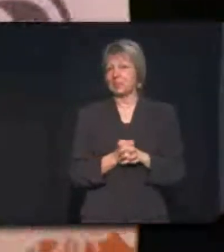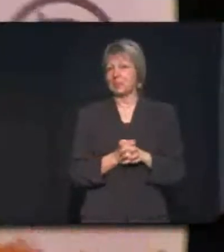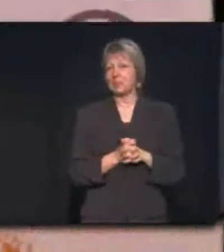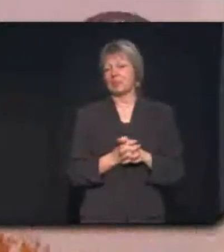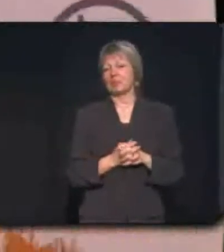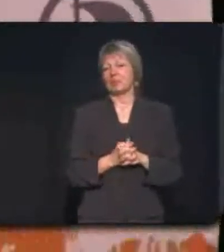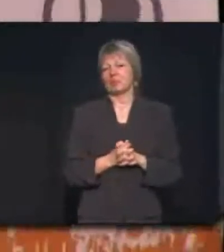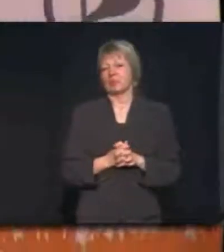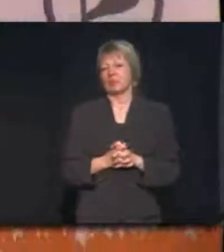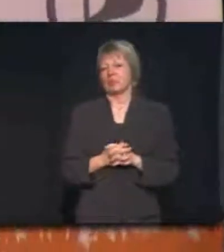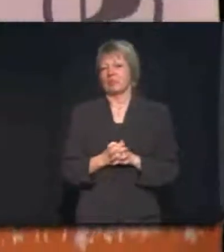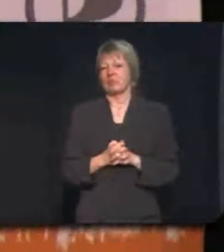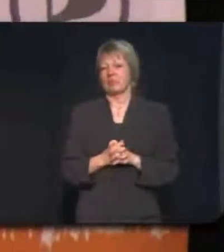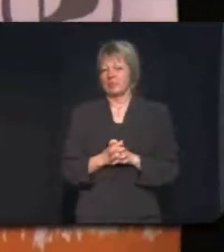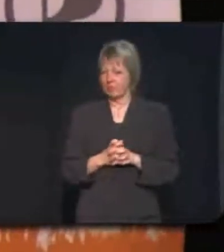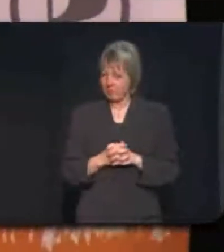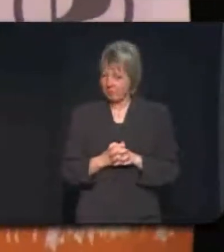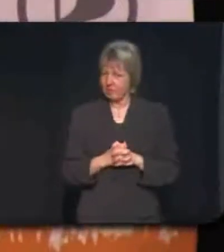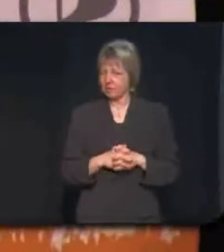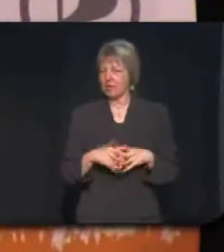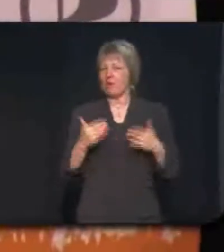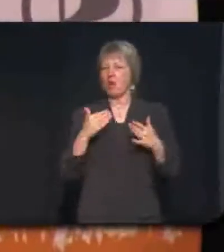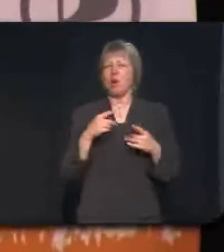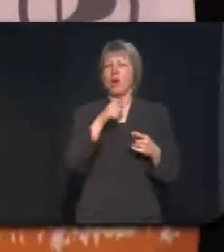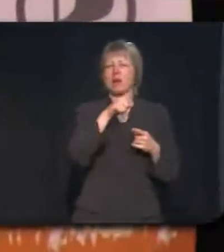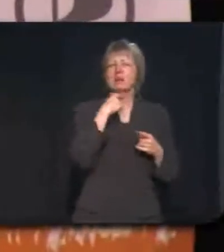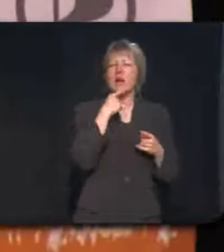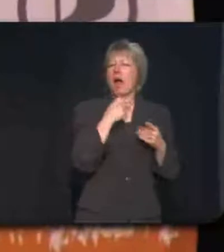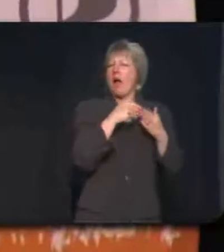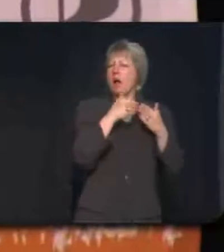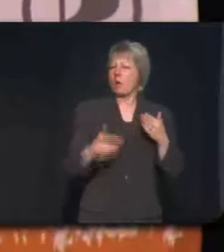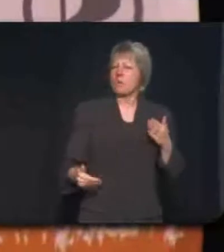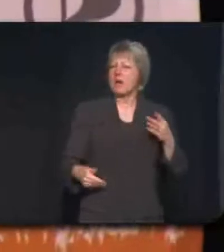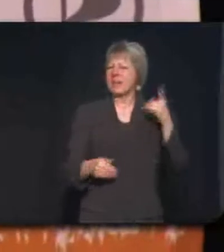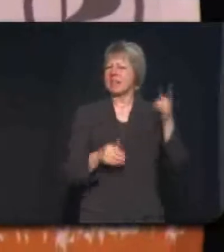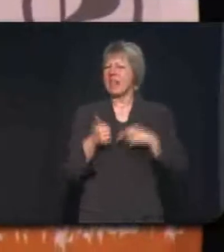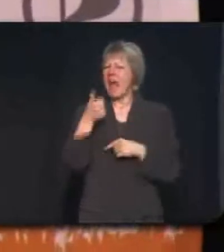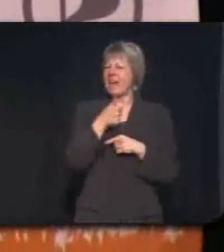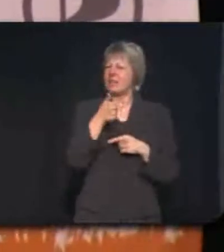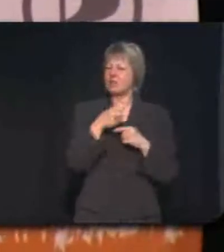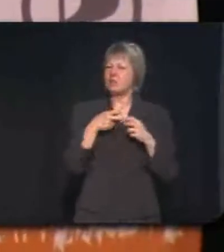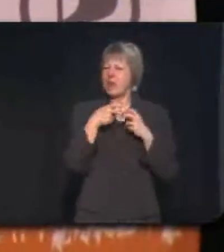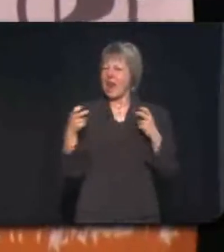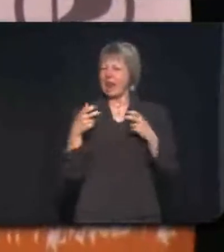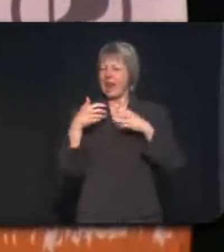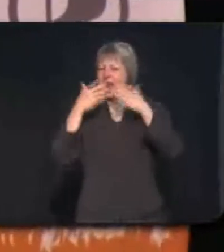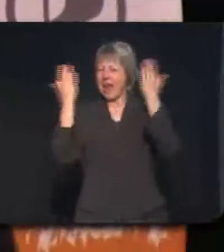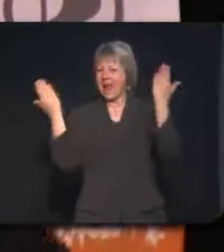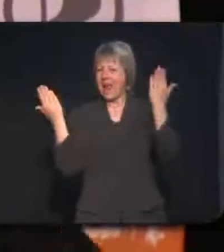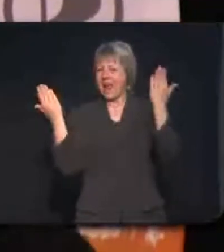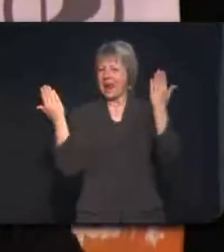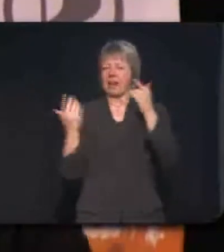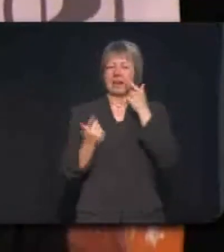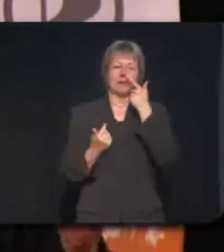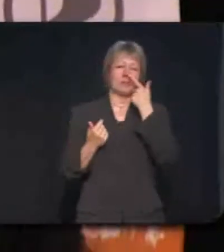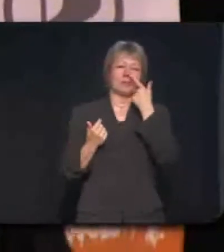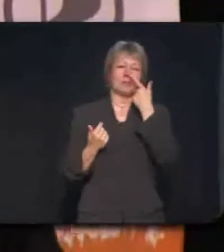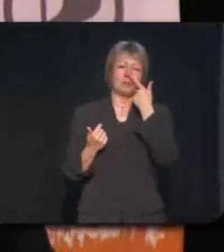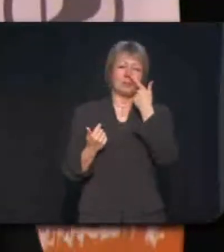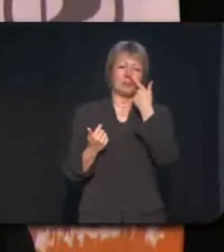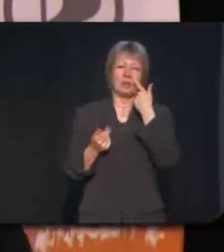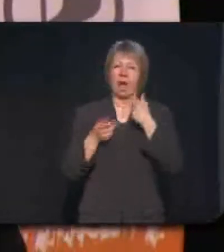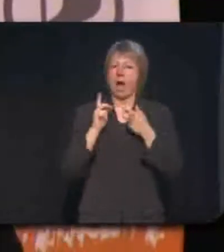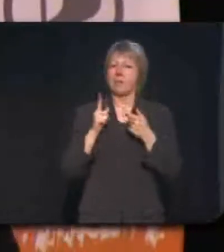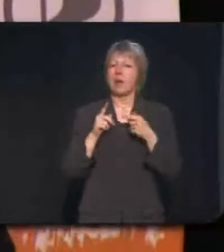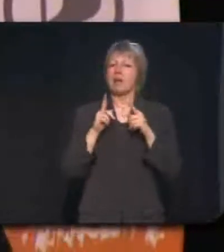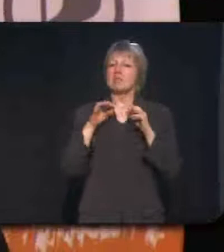dann ist es ja irgendwie eine Stunde länger hell oder so es ist tatsächlich so dass die der die Uhrzeit am Tag ist immer gleich